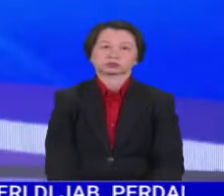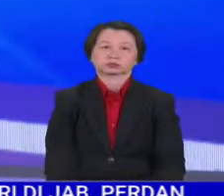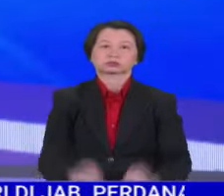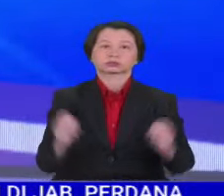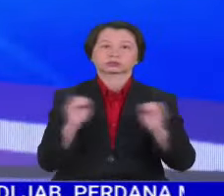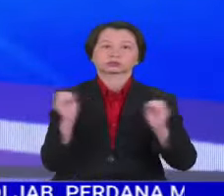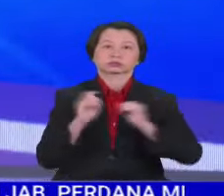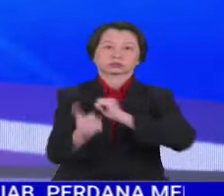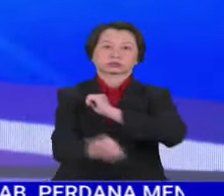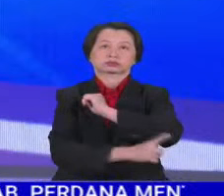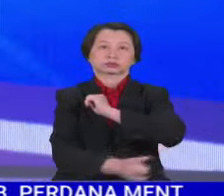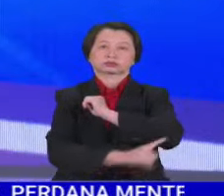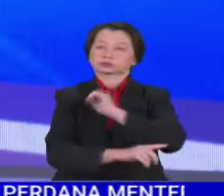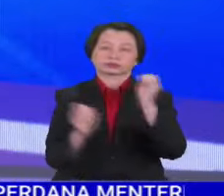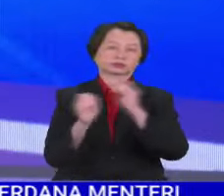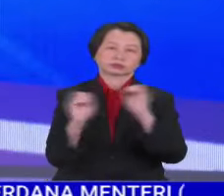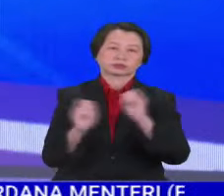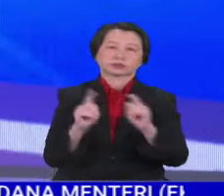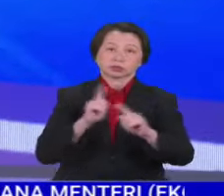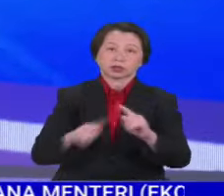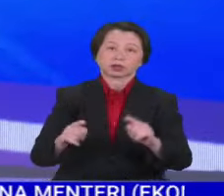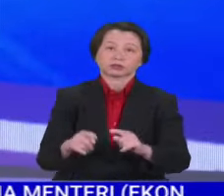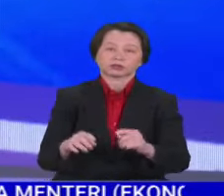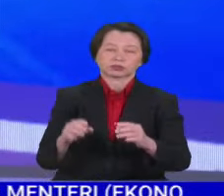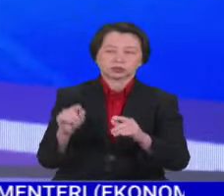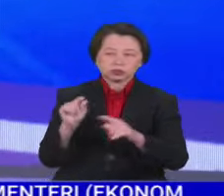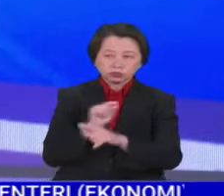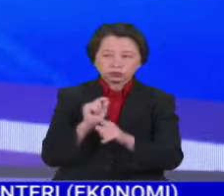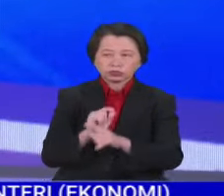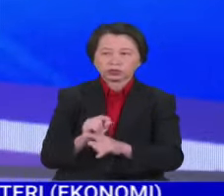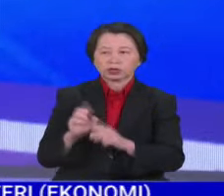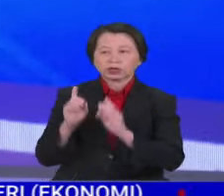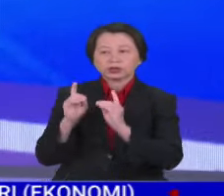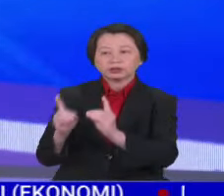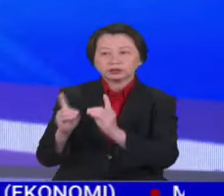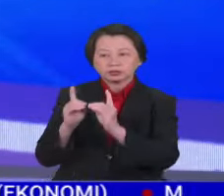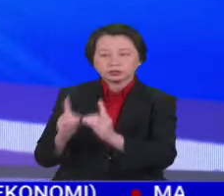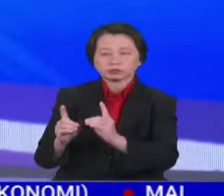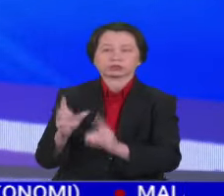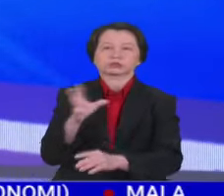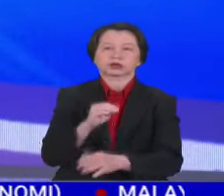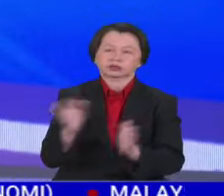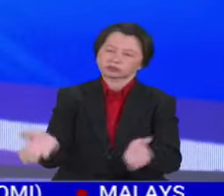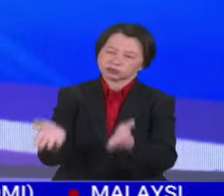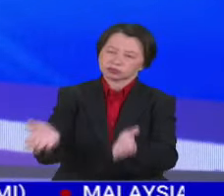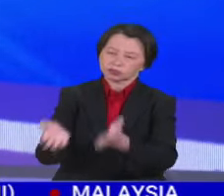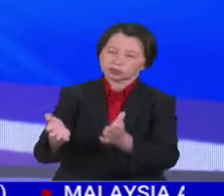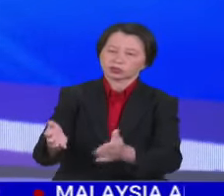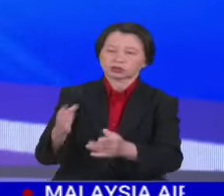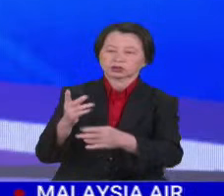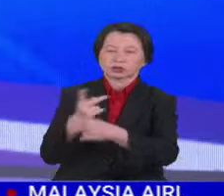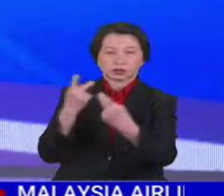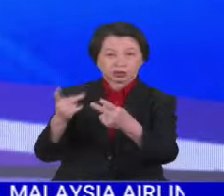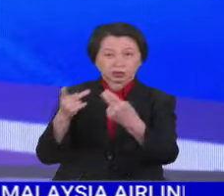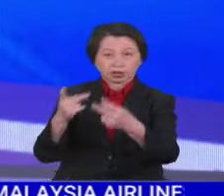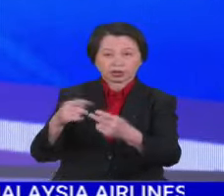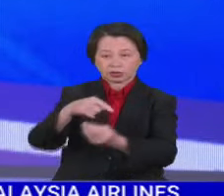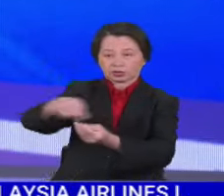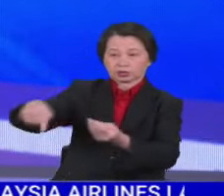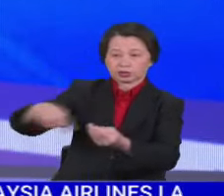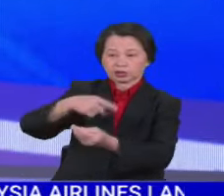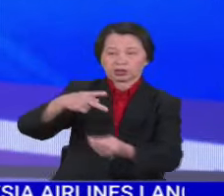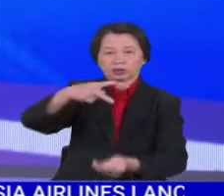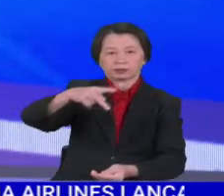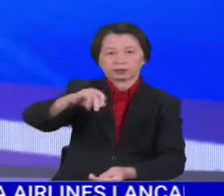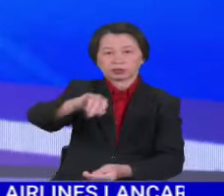Tiada denda dikenakan, sebaliknya pendekatan mendidik dilaksana selain menggalakkan premis perniagaan di sekitar